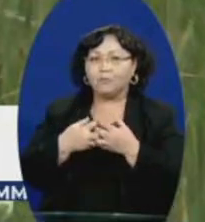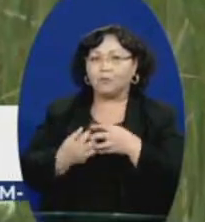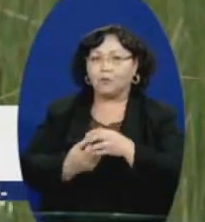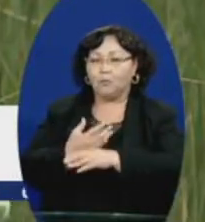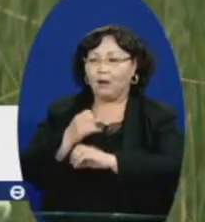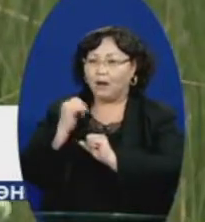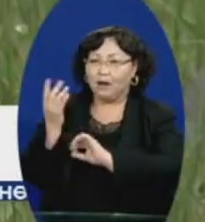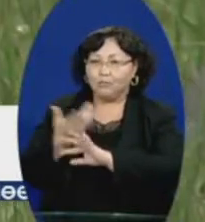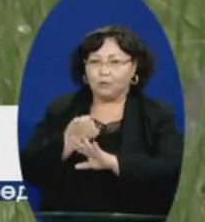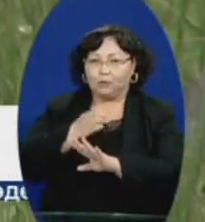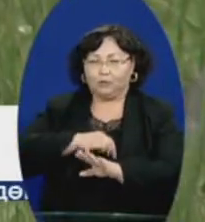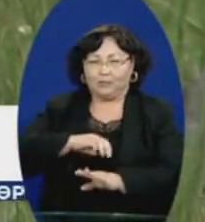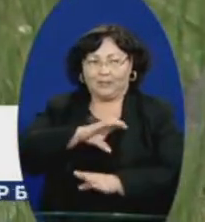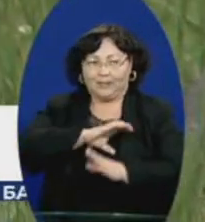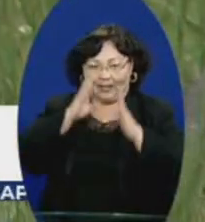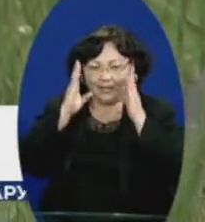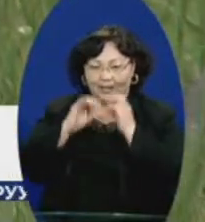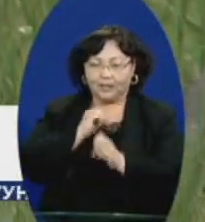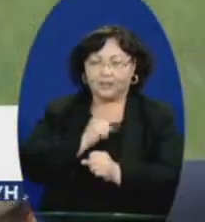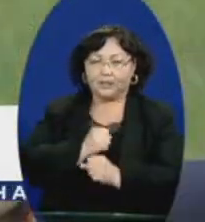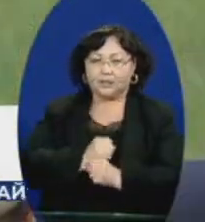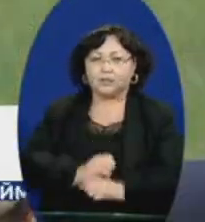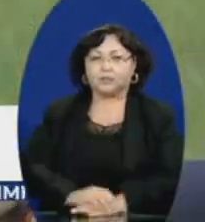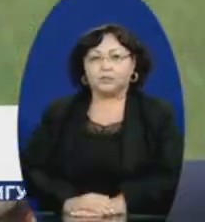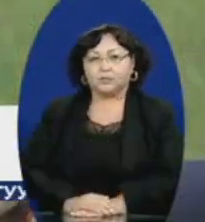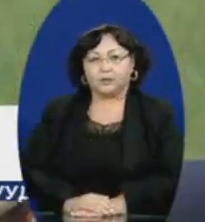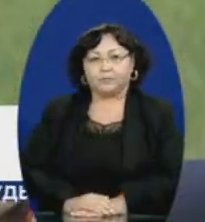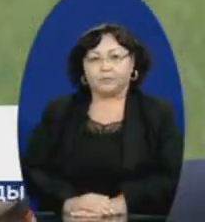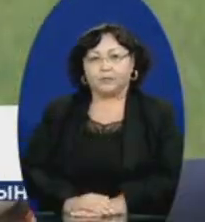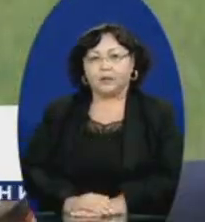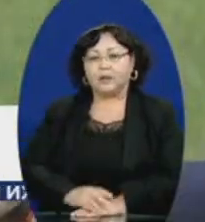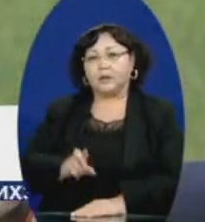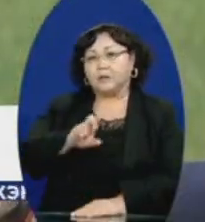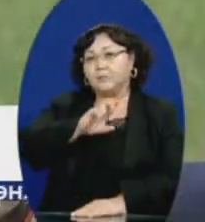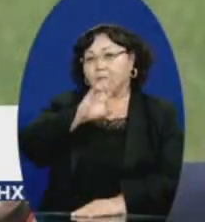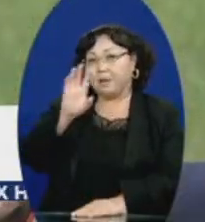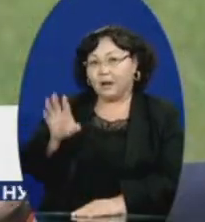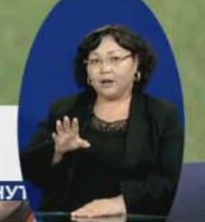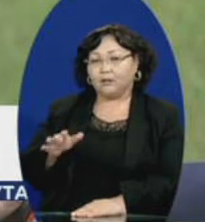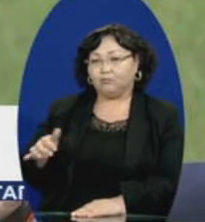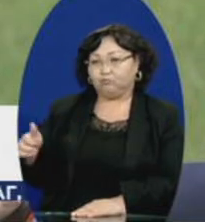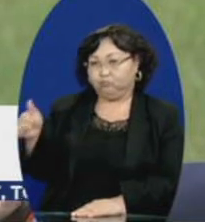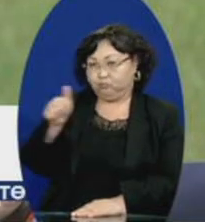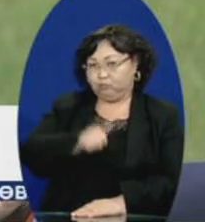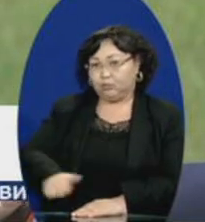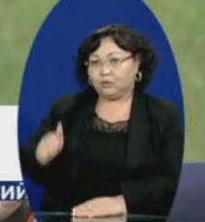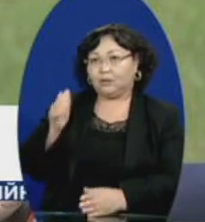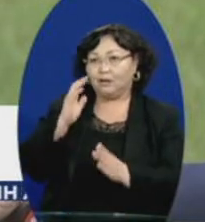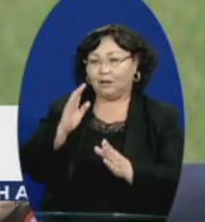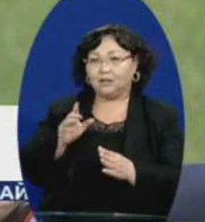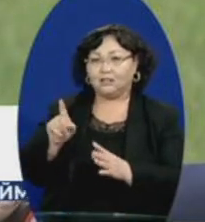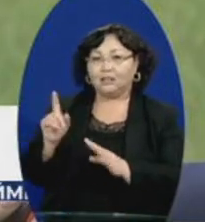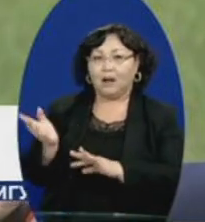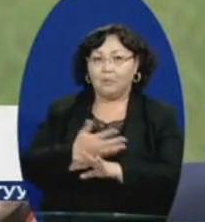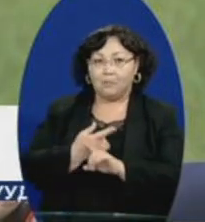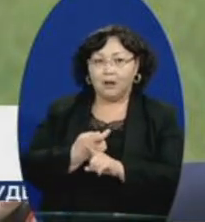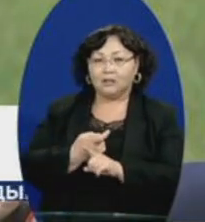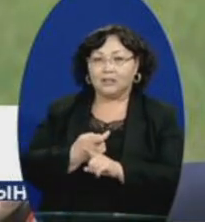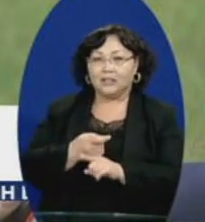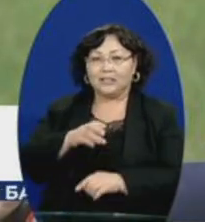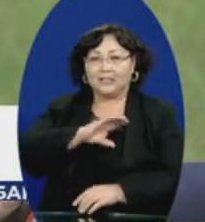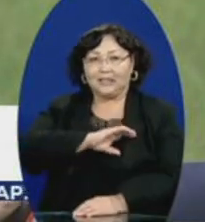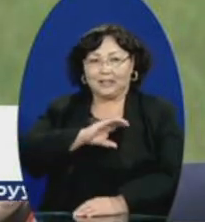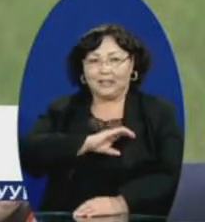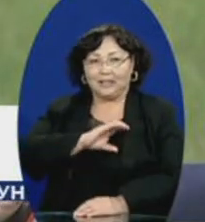сэтгэл зүрхээ зориулан ажиллаж байна. Байгалаа бүрэн бүтнээр нь байлгаж Асинийг хамгаалаад ин сэтгэл санааны